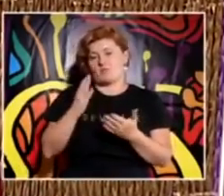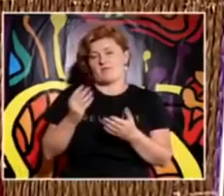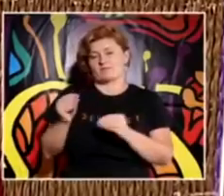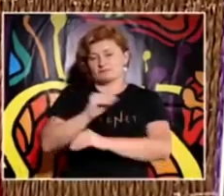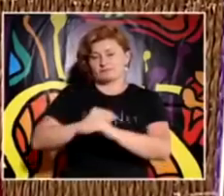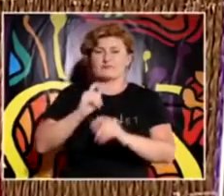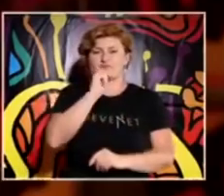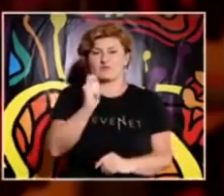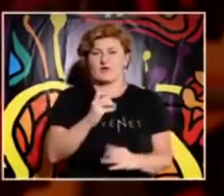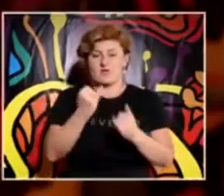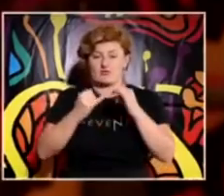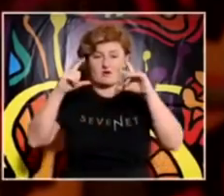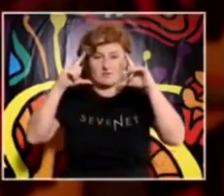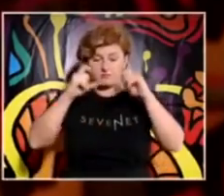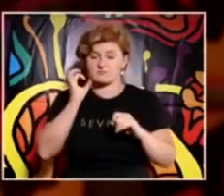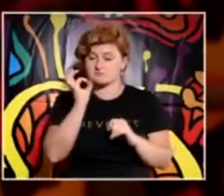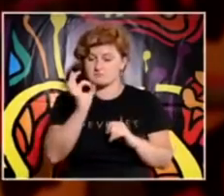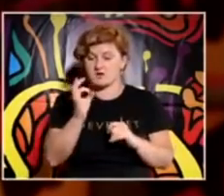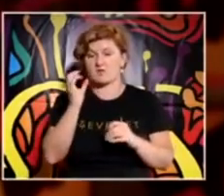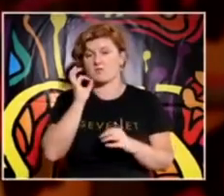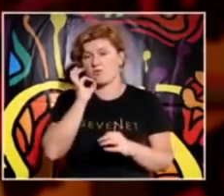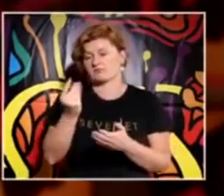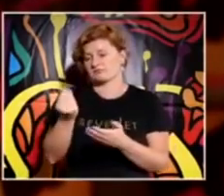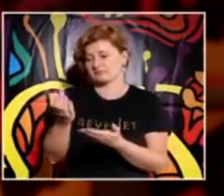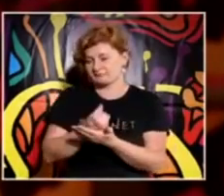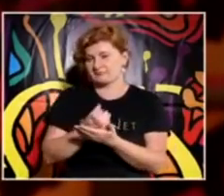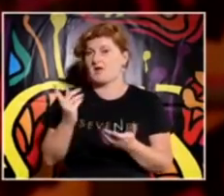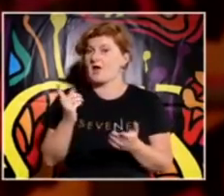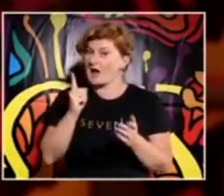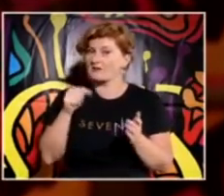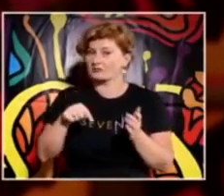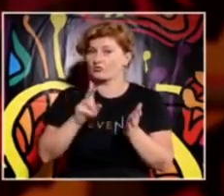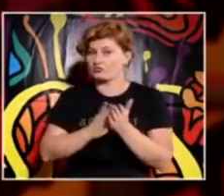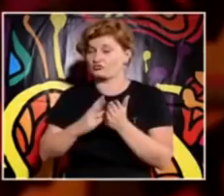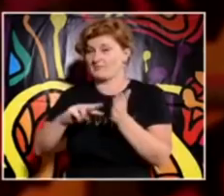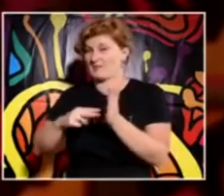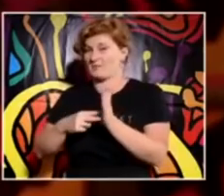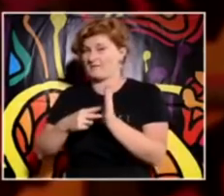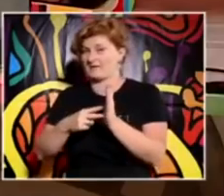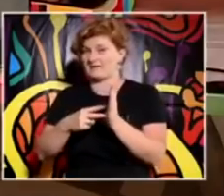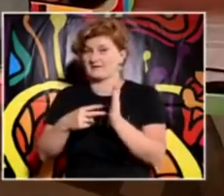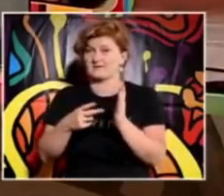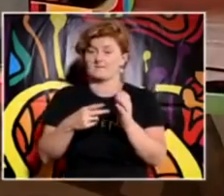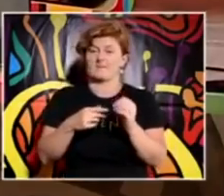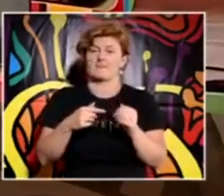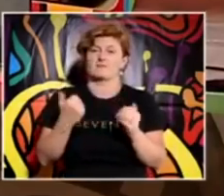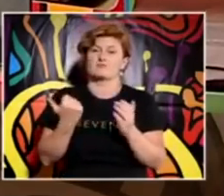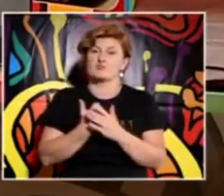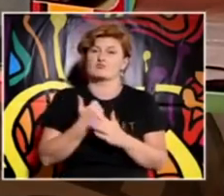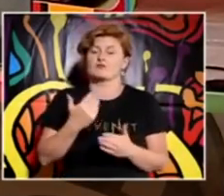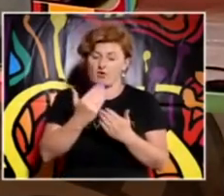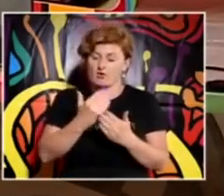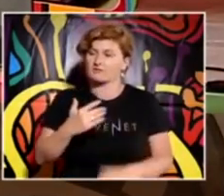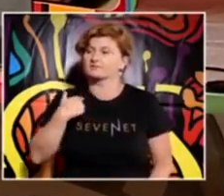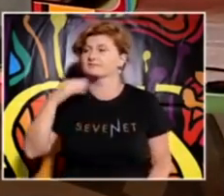Czyli jeżeli zdjęcie jest dobre, można dostać dobrą gotówkę. Natomiast to już musi być zaplanowane. Musisz mieć program, z którym pójdziesz do kogoś i powiesz, słuchaj, ruszam w